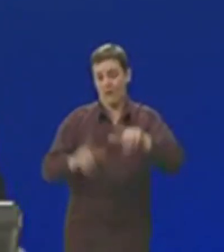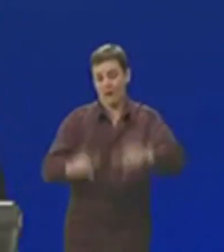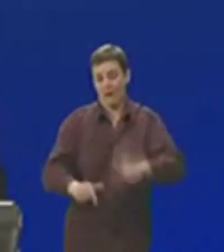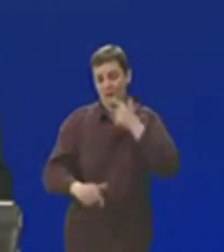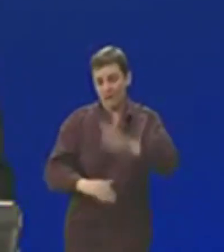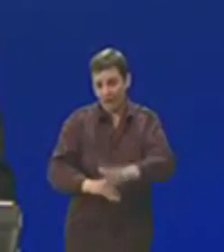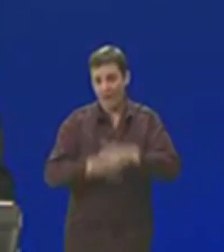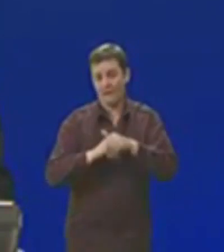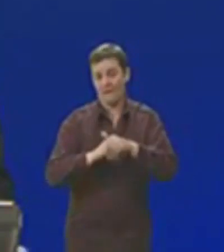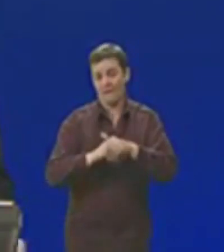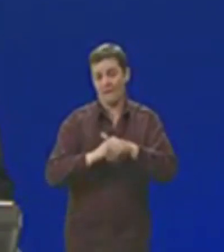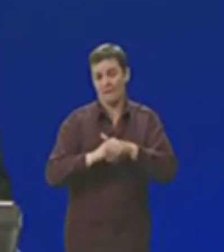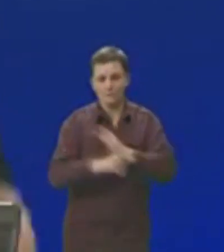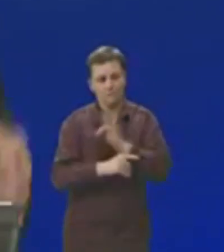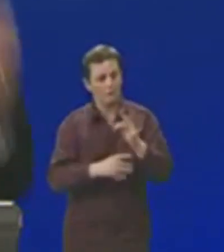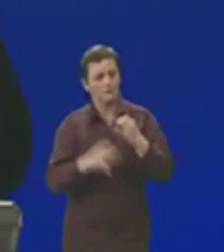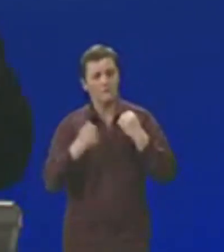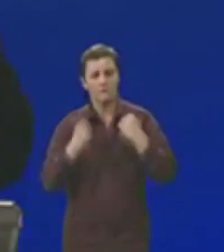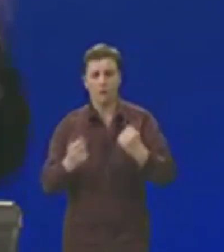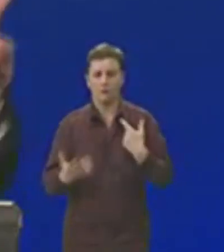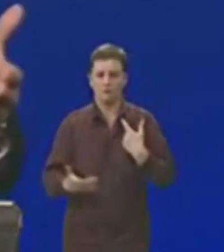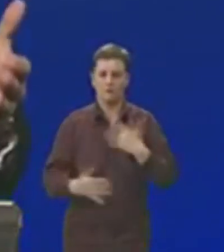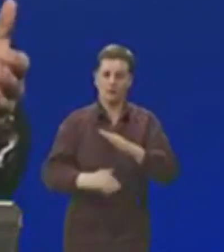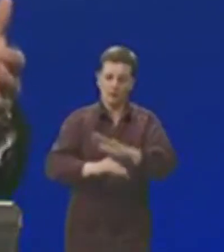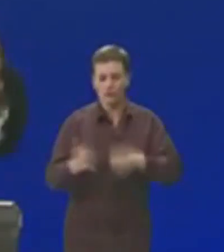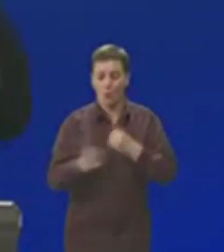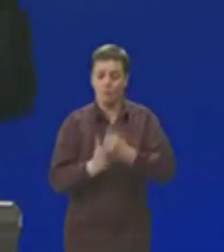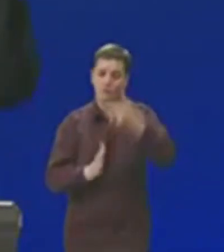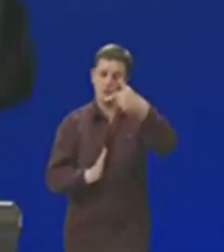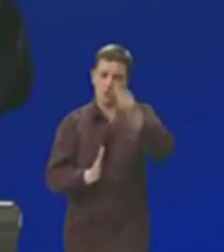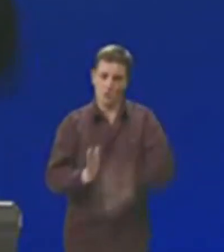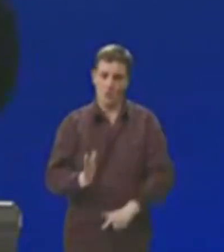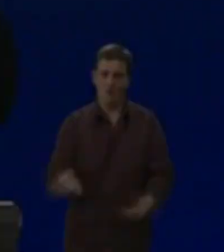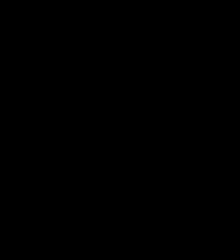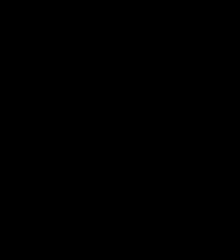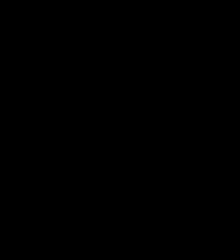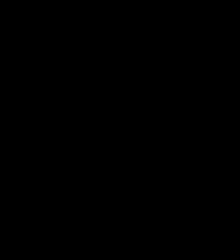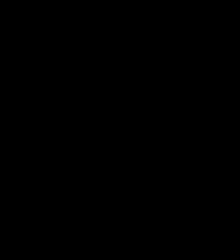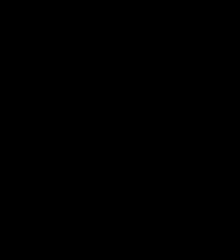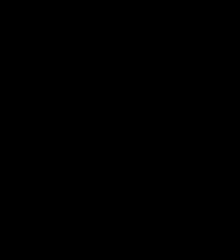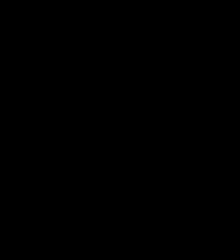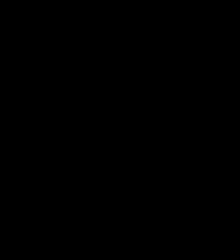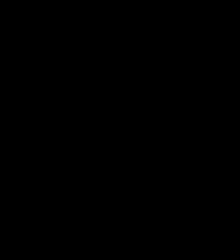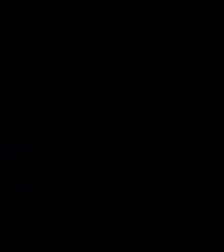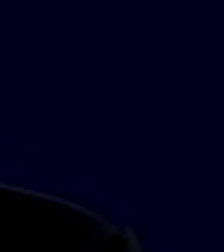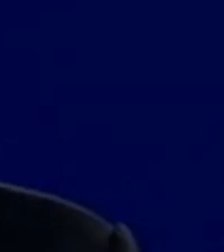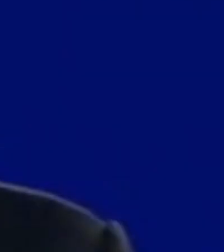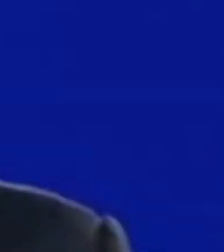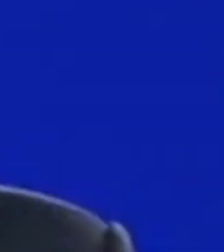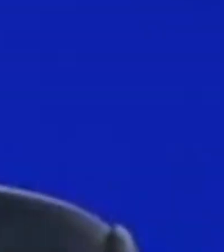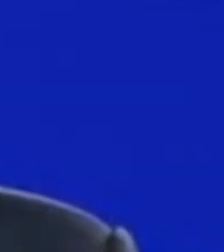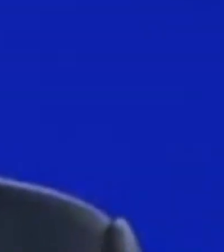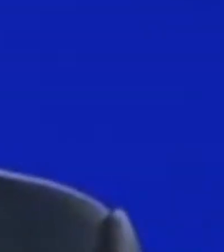Aidez-moi. Aidez-moi. Aidez-moi. Aidez-moi.